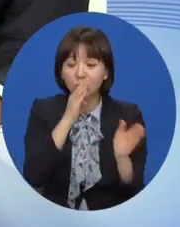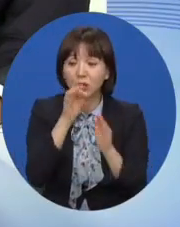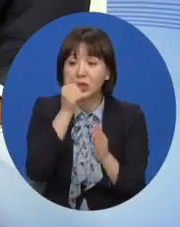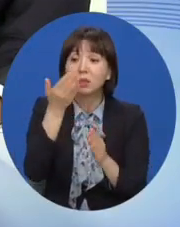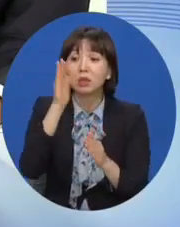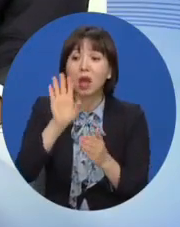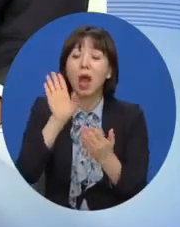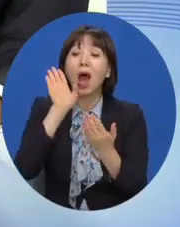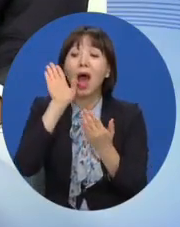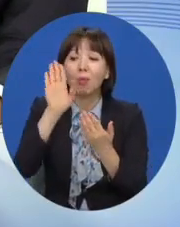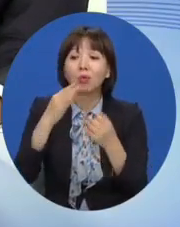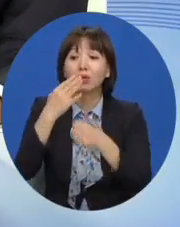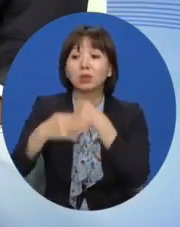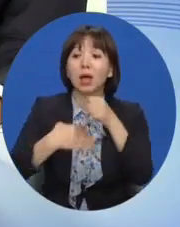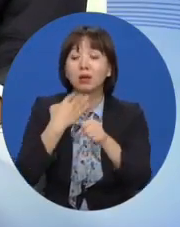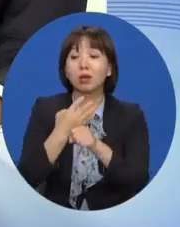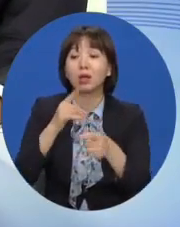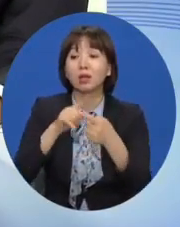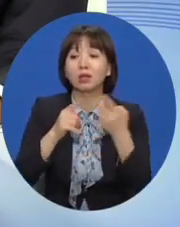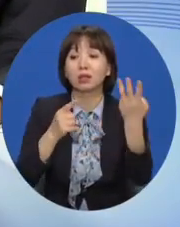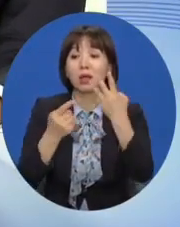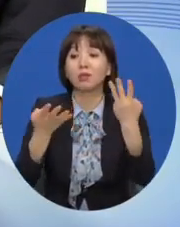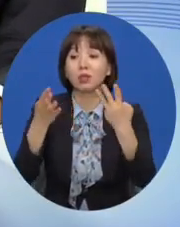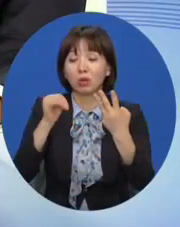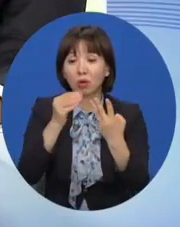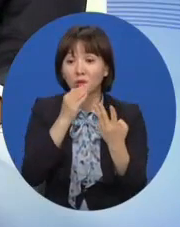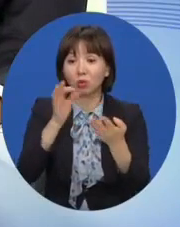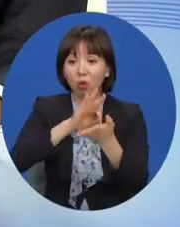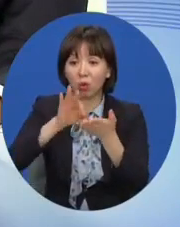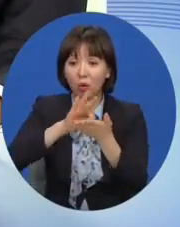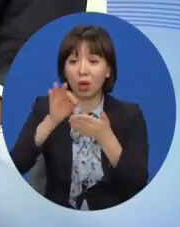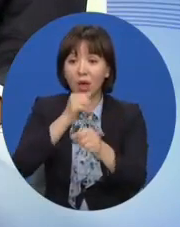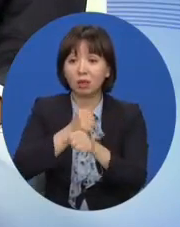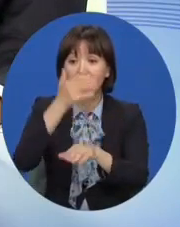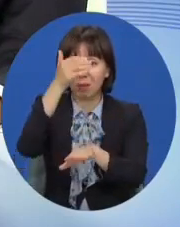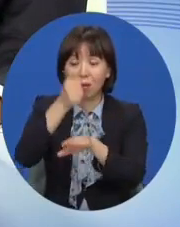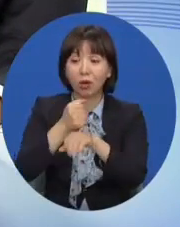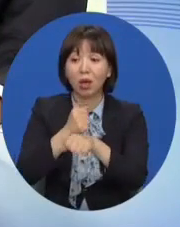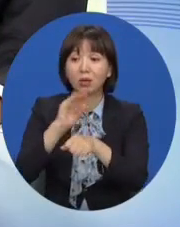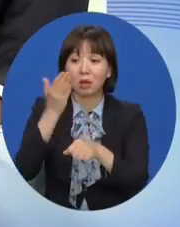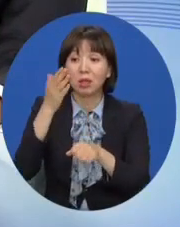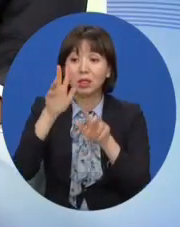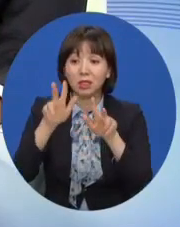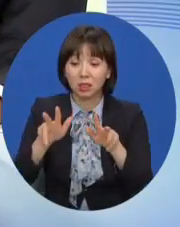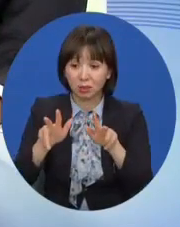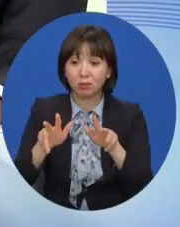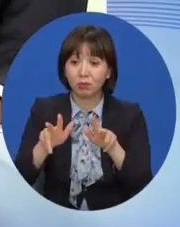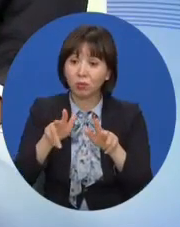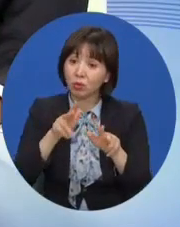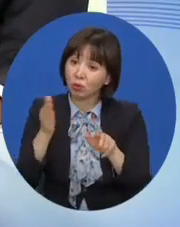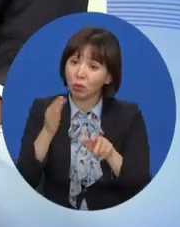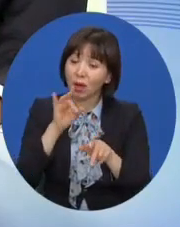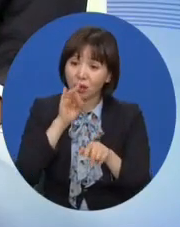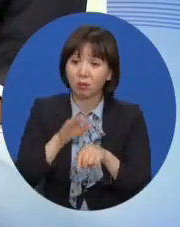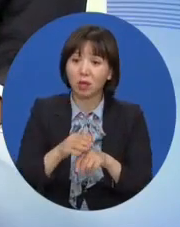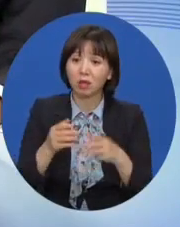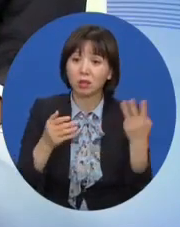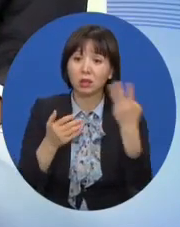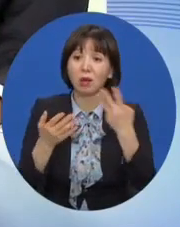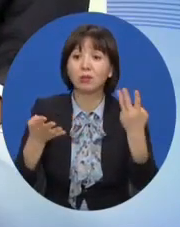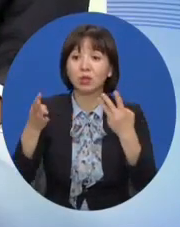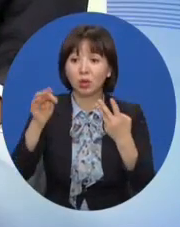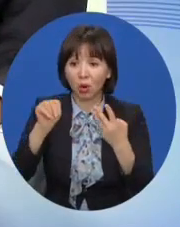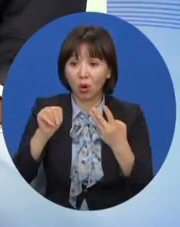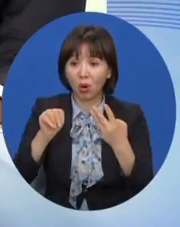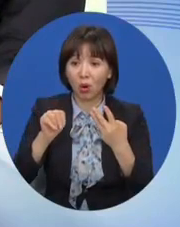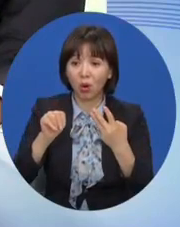4년 이후는 지금 3천억 정도가 들어가가지고 마무리 지어야 되는데 예? 지금 정도면 시장님 이거 안 됩니다. 3천억은 무슨